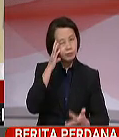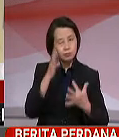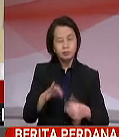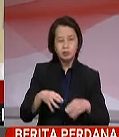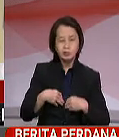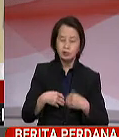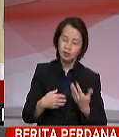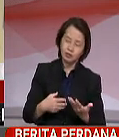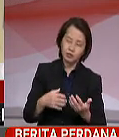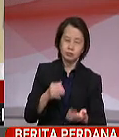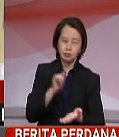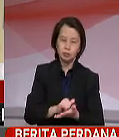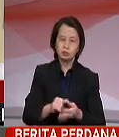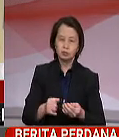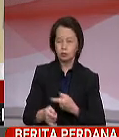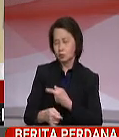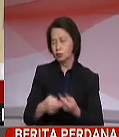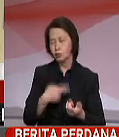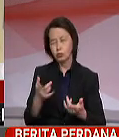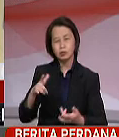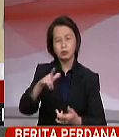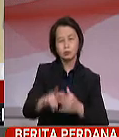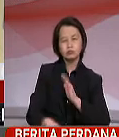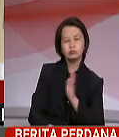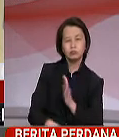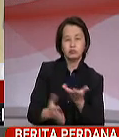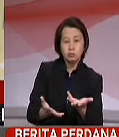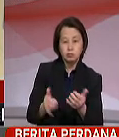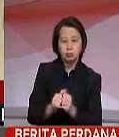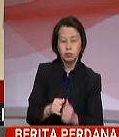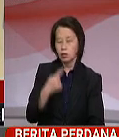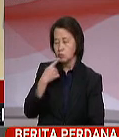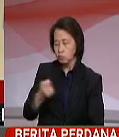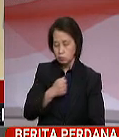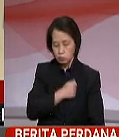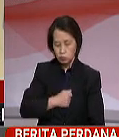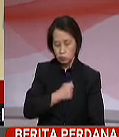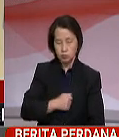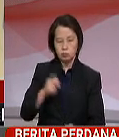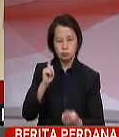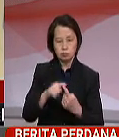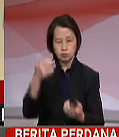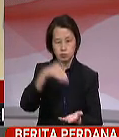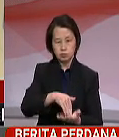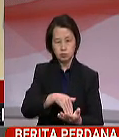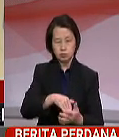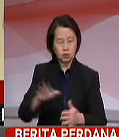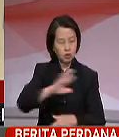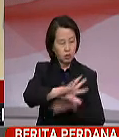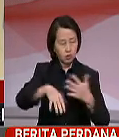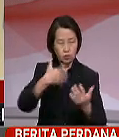pastinya ianya satu kehilangan yang besar kepada pasukan. Jadi saya mohon maaf kepada lagi sekali kepada